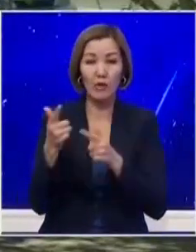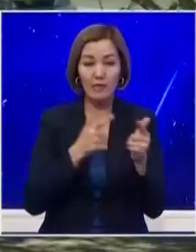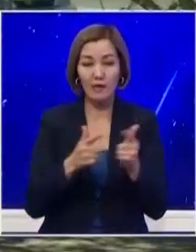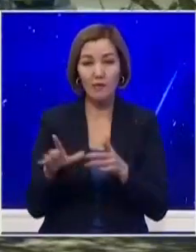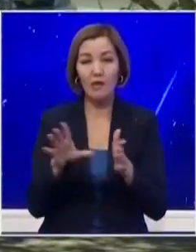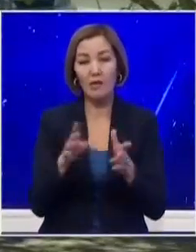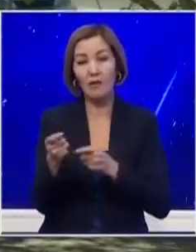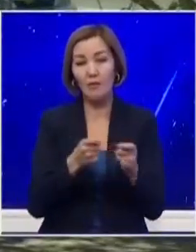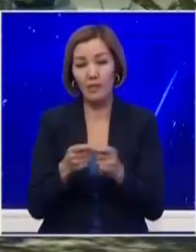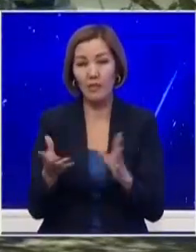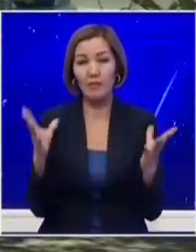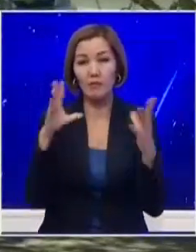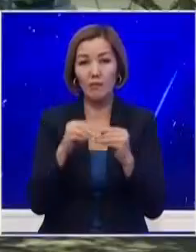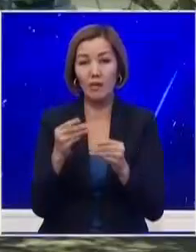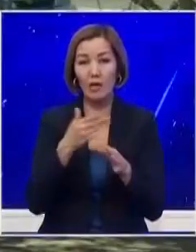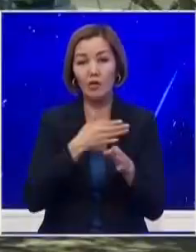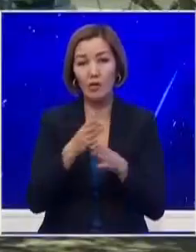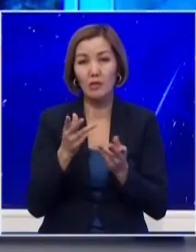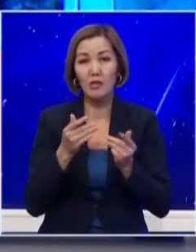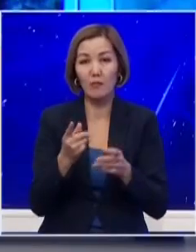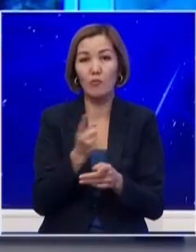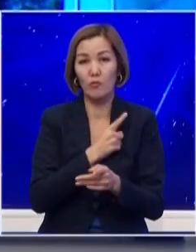энергетика басқармасымен қаражат сұратылуда.